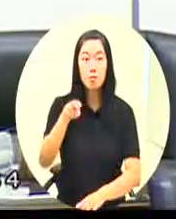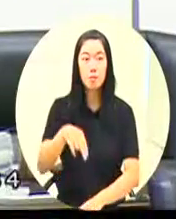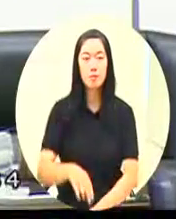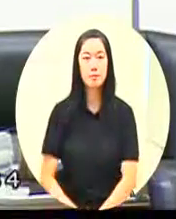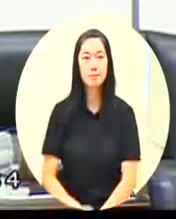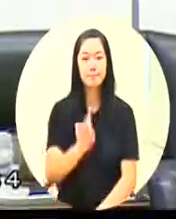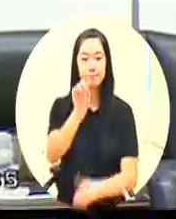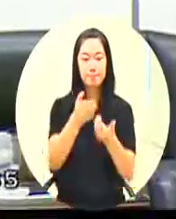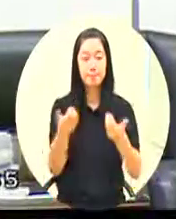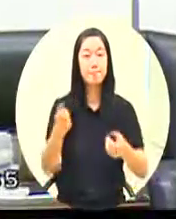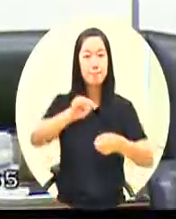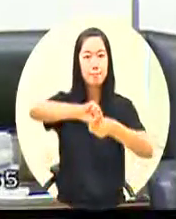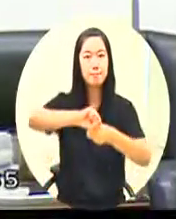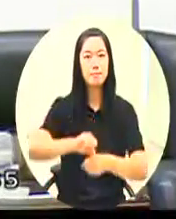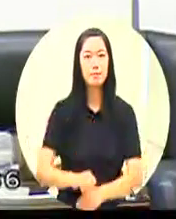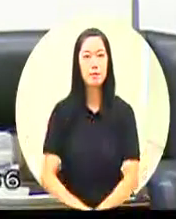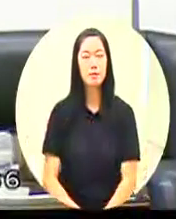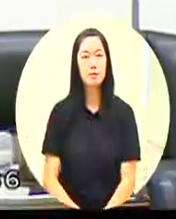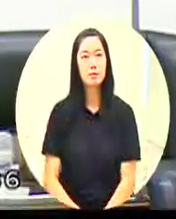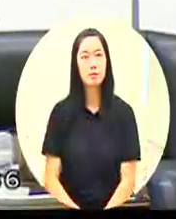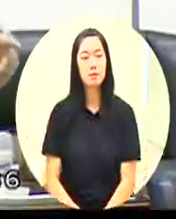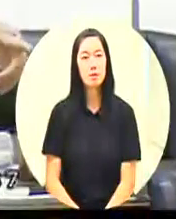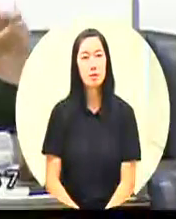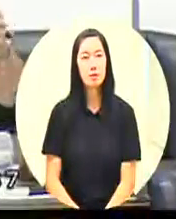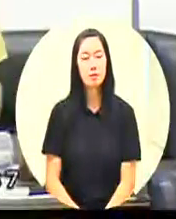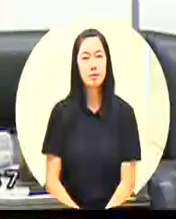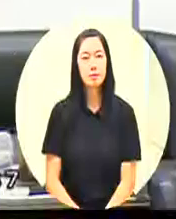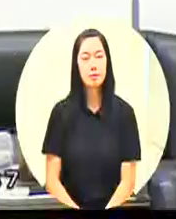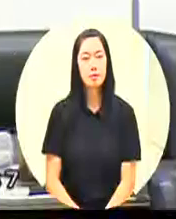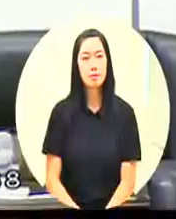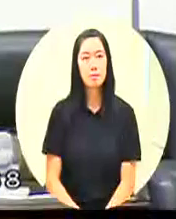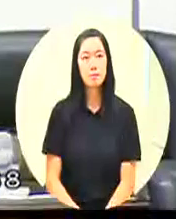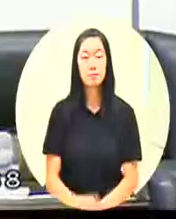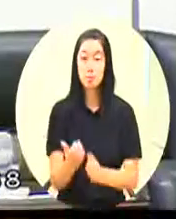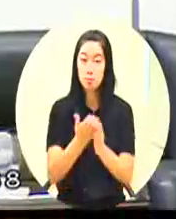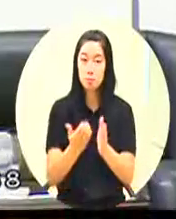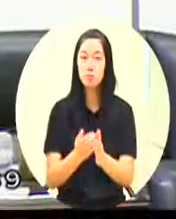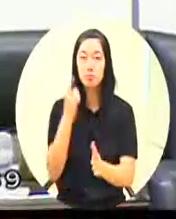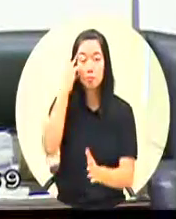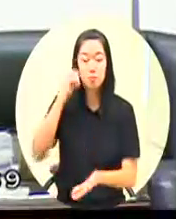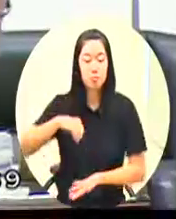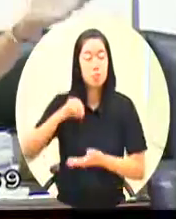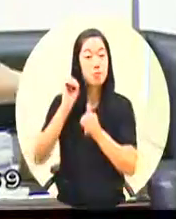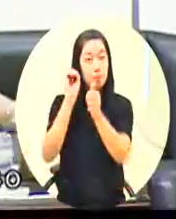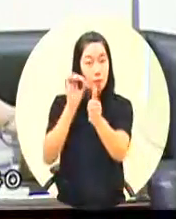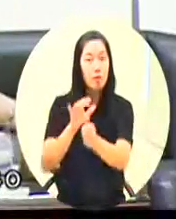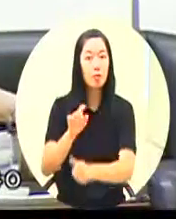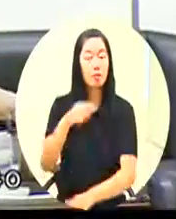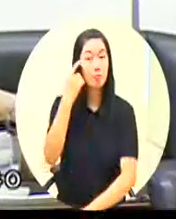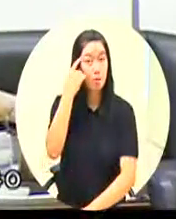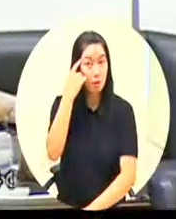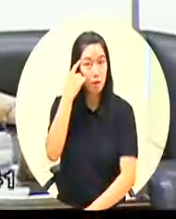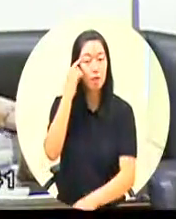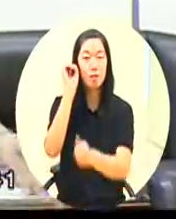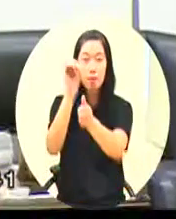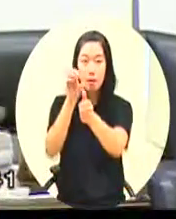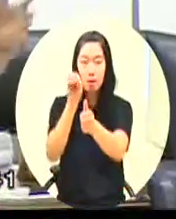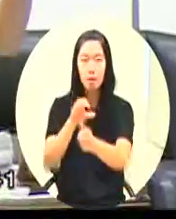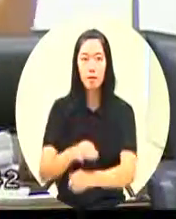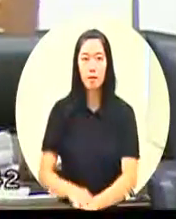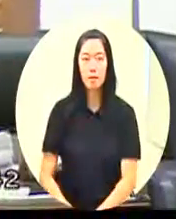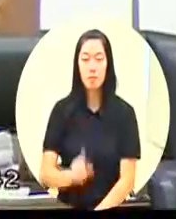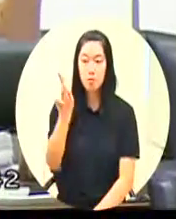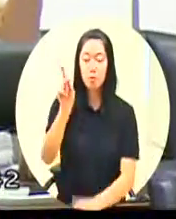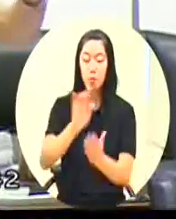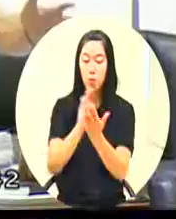再一分钟，谢谢， 谢谢。所以我讲刚刚给你们建议的这些观念、哦、图书